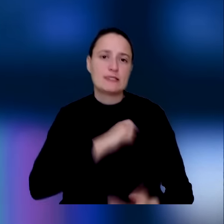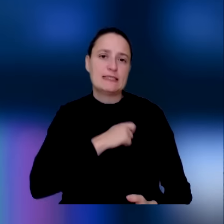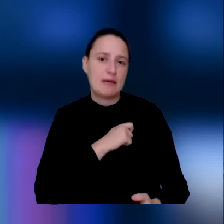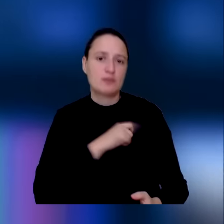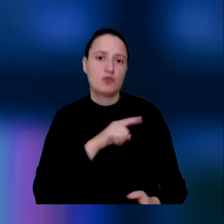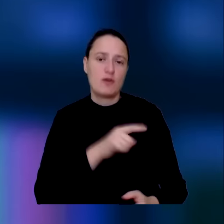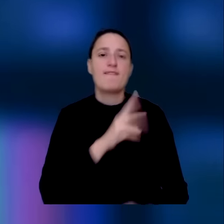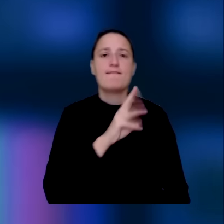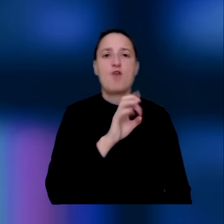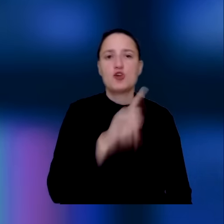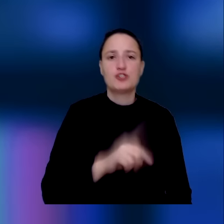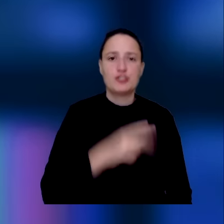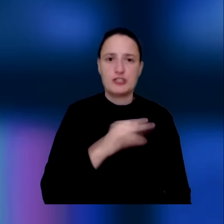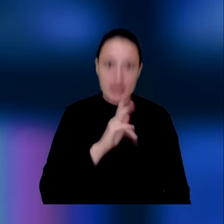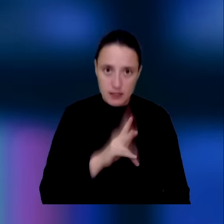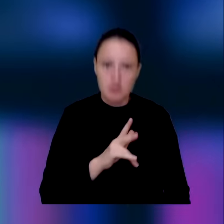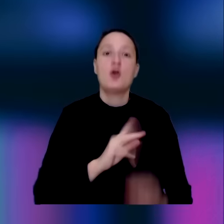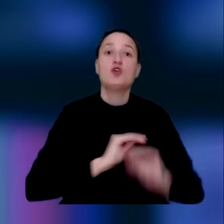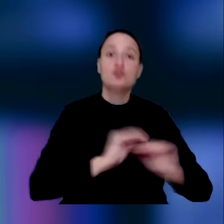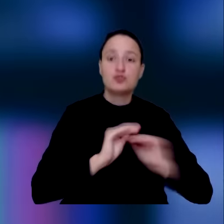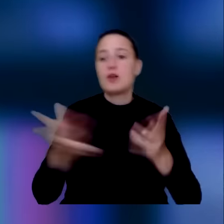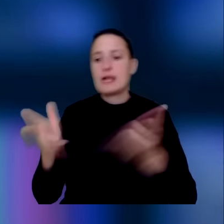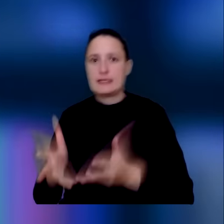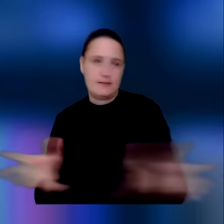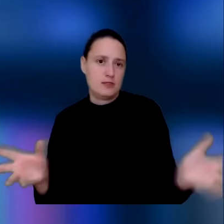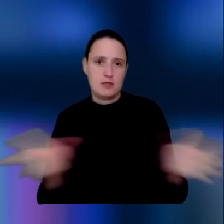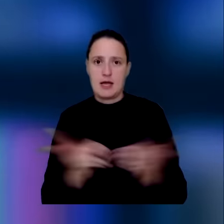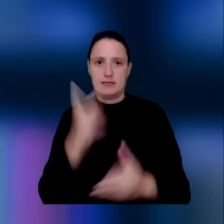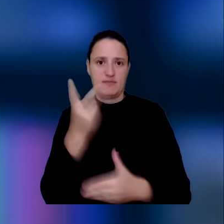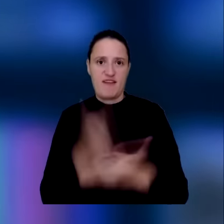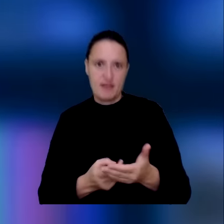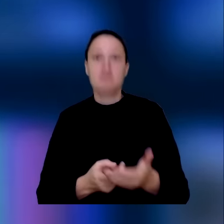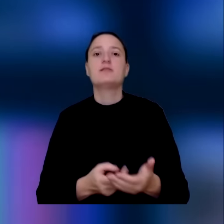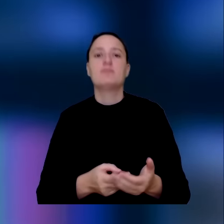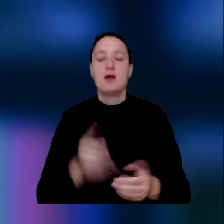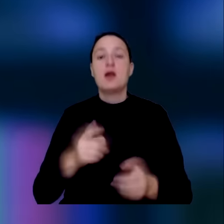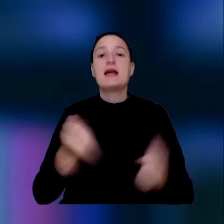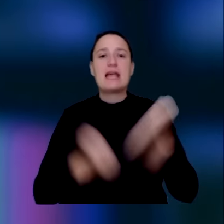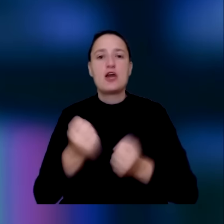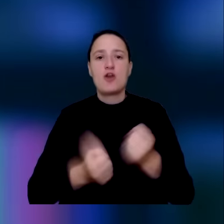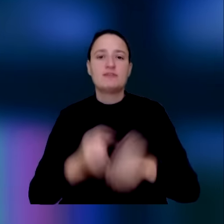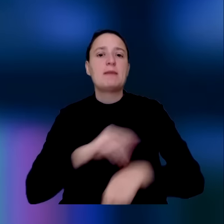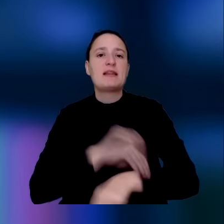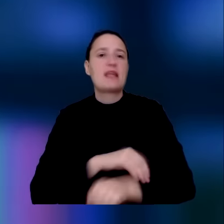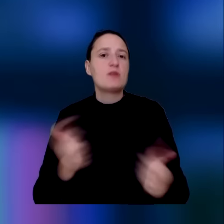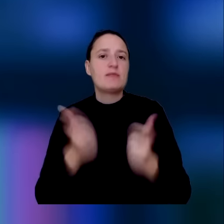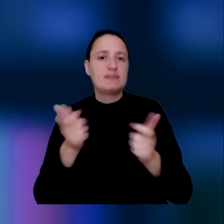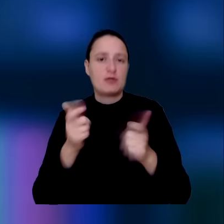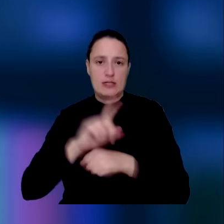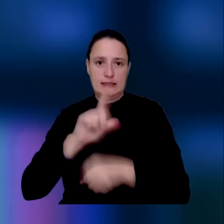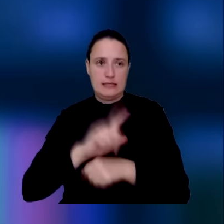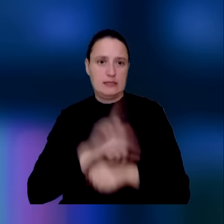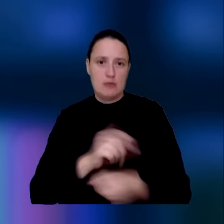funkcję instruktora i egzaminatora, pomagał kursantom zdawać egzamin na licencję kierowcy do przewozu materiałów niebezpiecznych. Po ujawnieniu